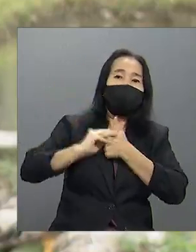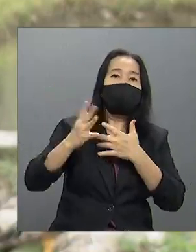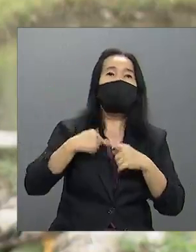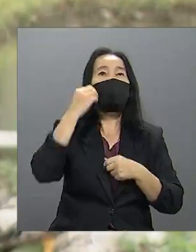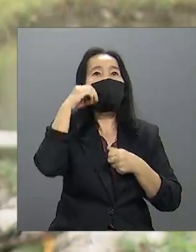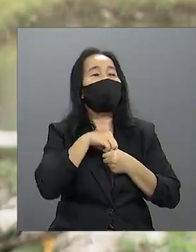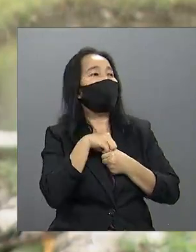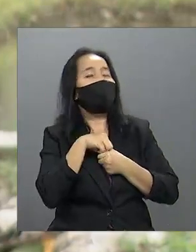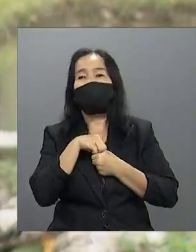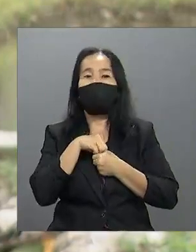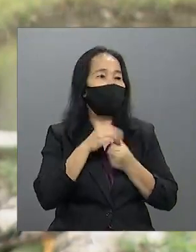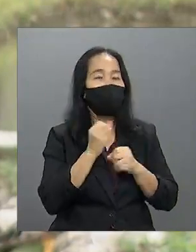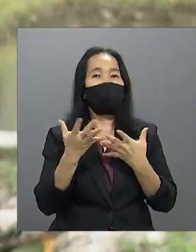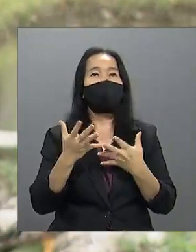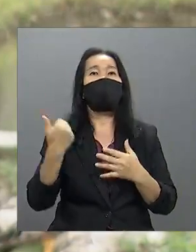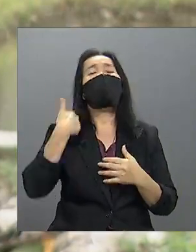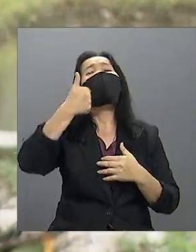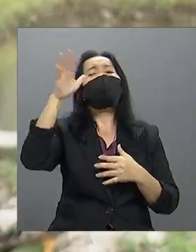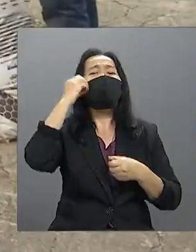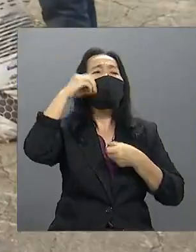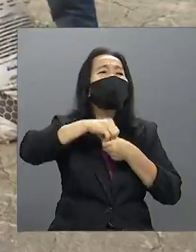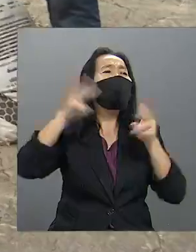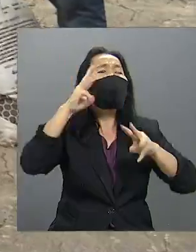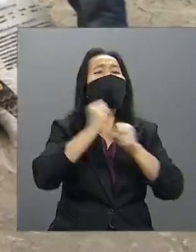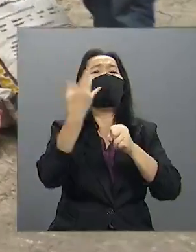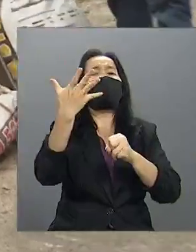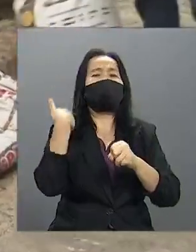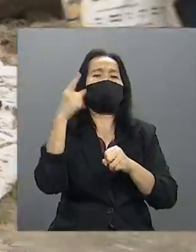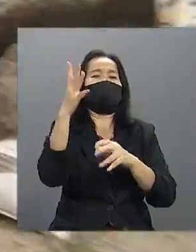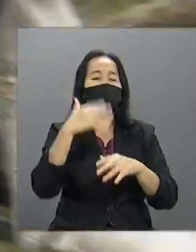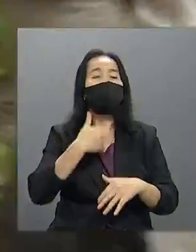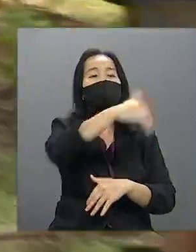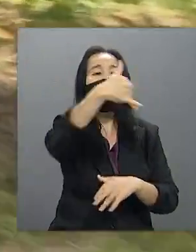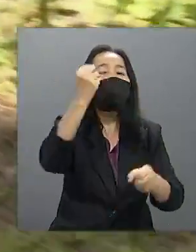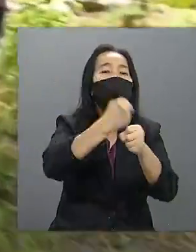ก็มีเงินได้ใช้เก็บไว้ใช้ครับ